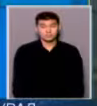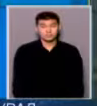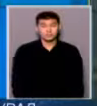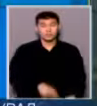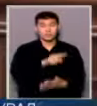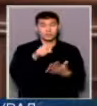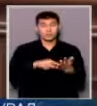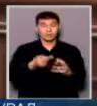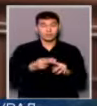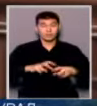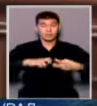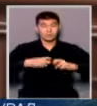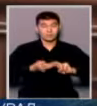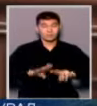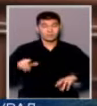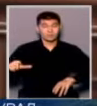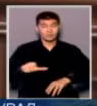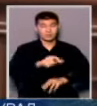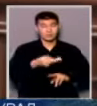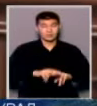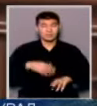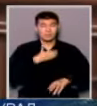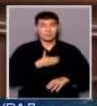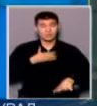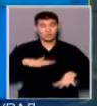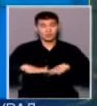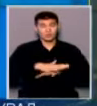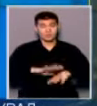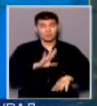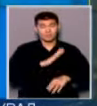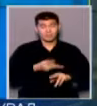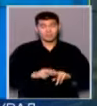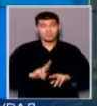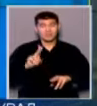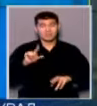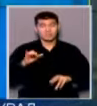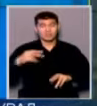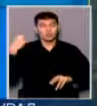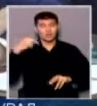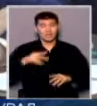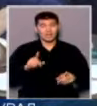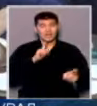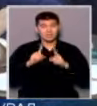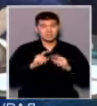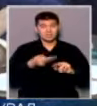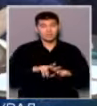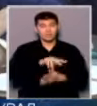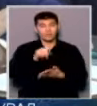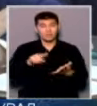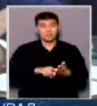Актуальные вопросы по проблемам реки Урал, которые беспокоят общественность, были затронуты Касым-Жомартом Токаевым на совещании по